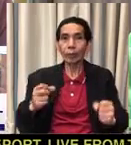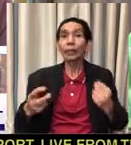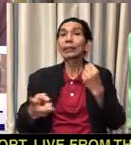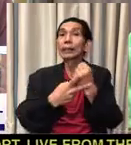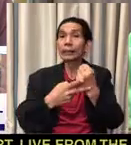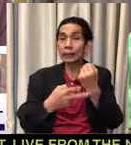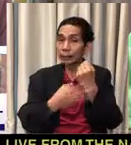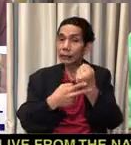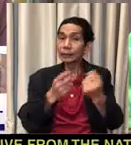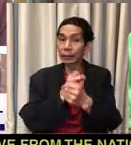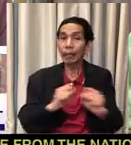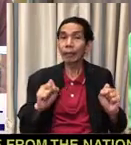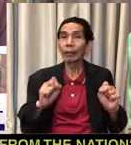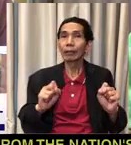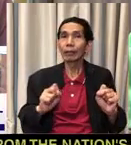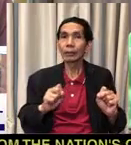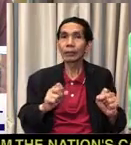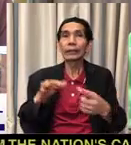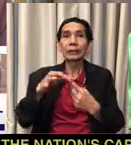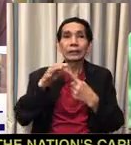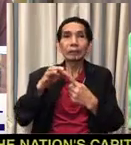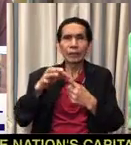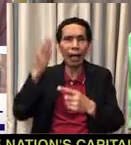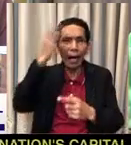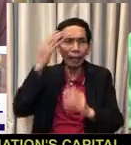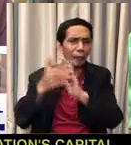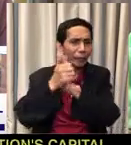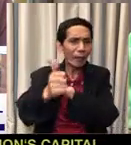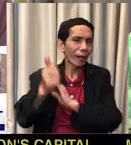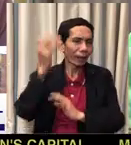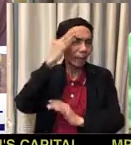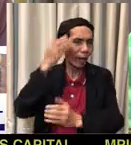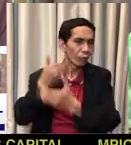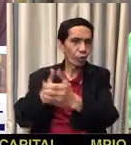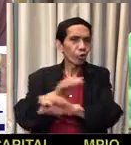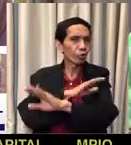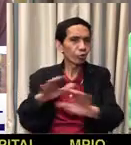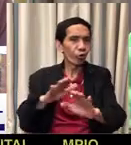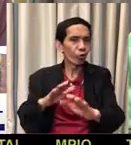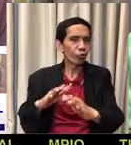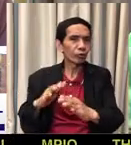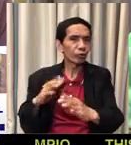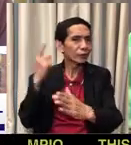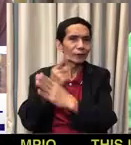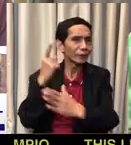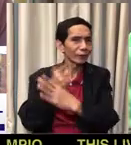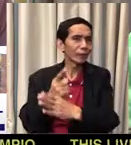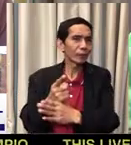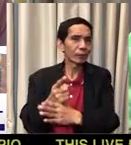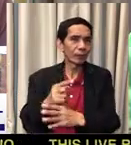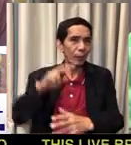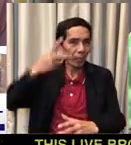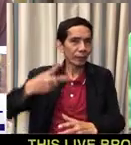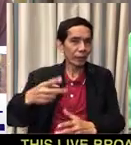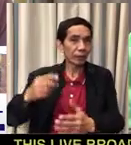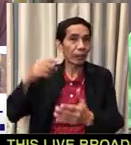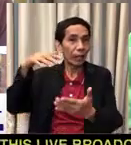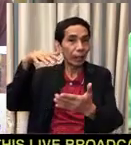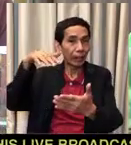iligtas. Sila ang specialty dyan eh. Huwag natin silang pakialaman. Pangalawang